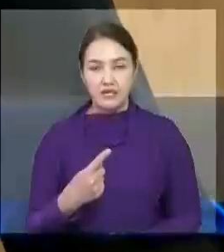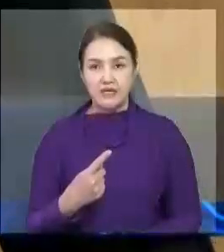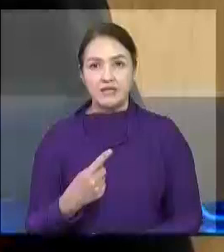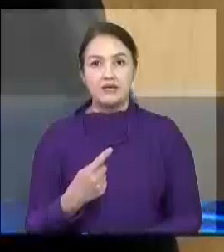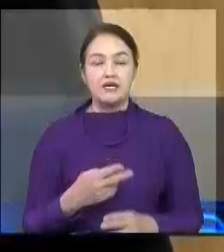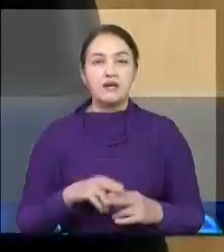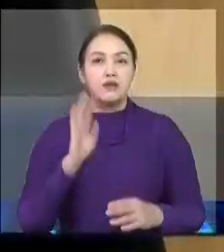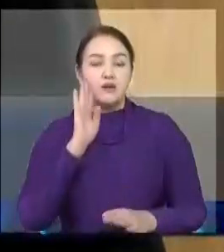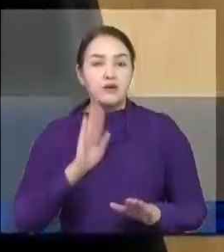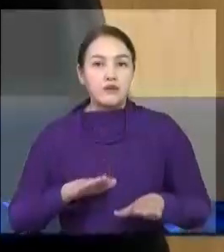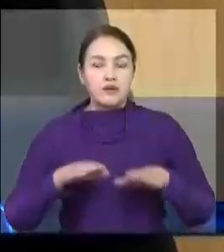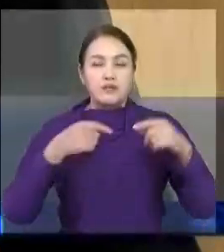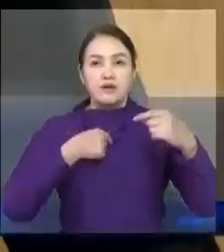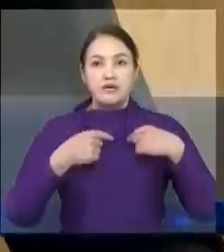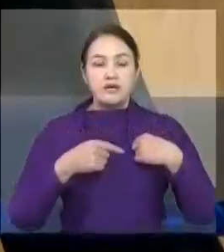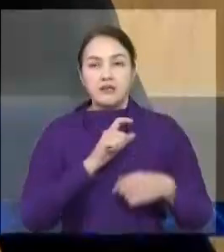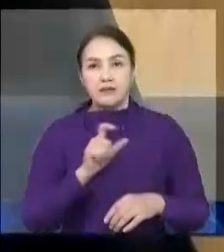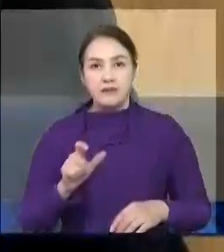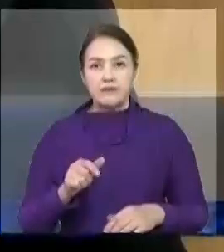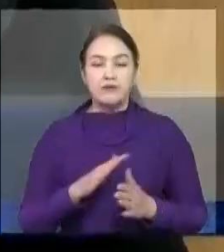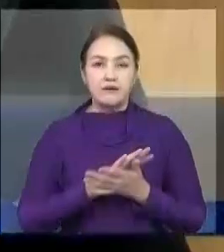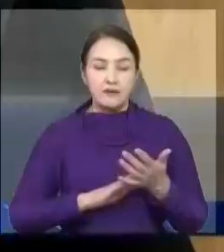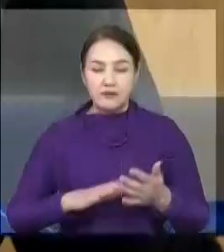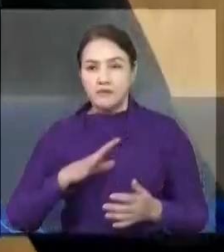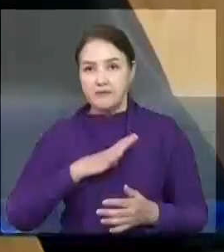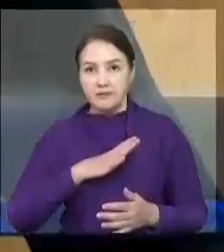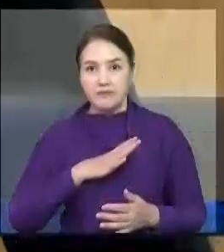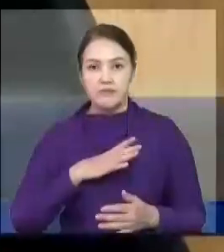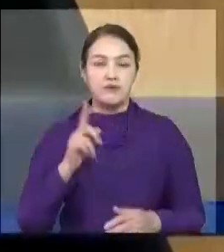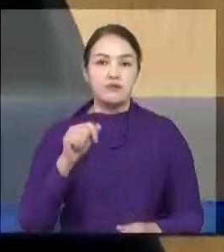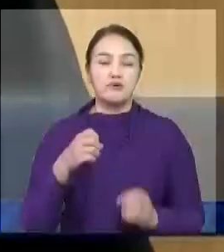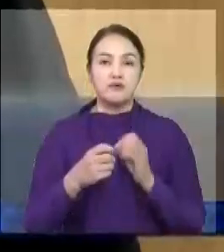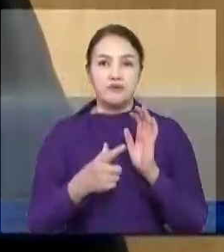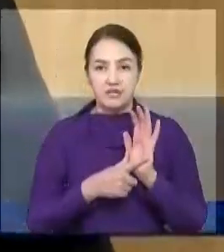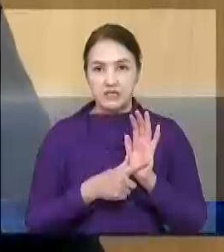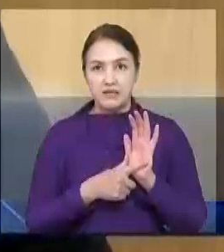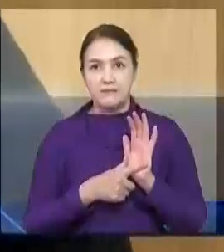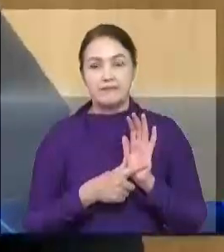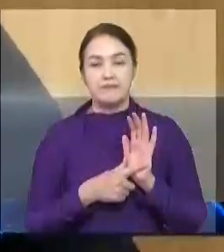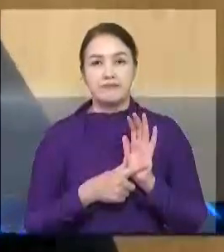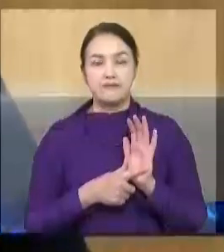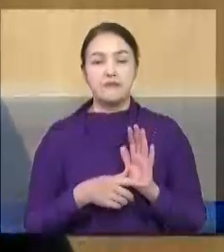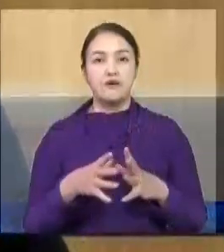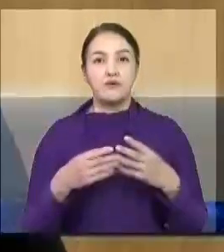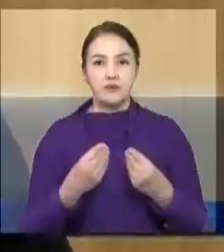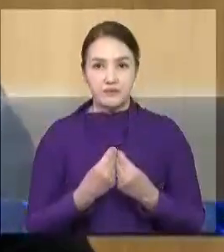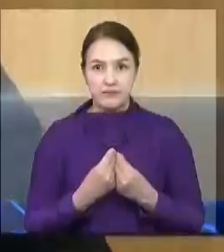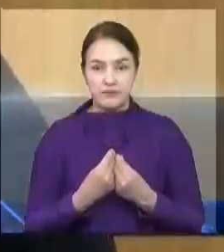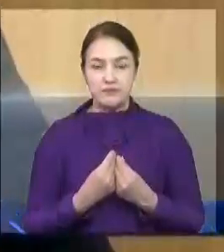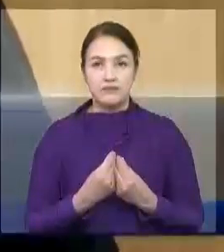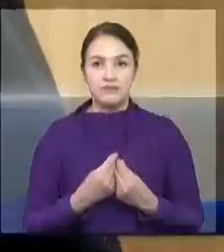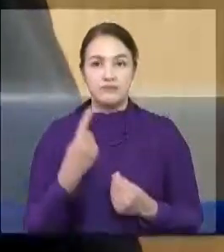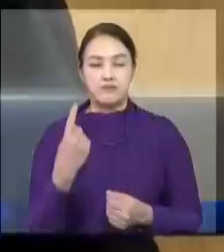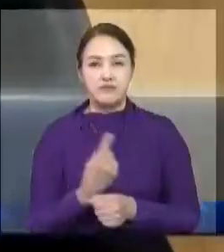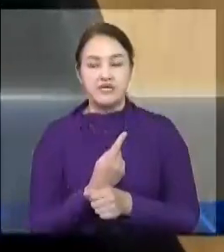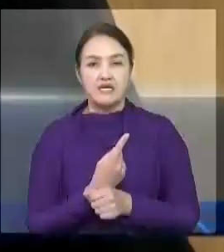осы су тасқынынан зардап шеккен азаматтардың өтініші қабылданды. Оның 117 отбасы жаңағы бір